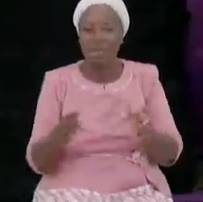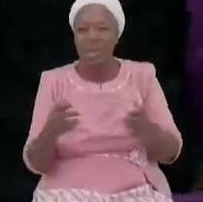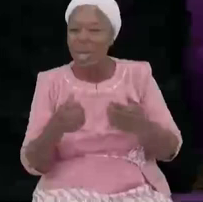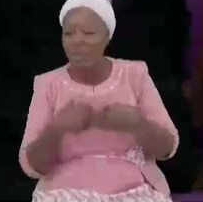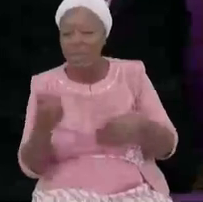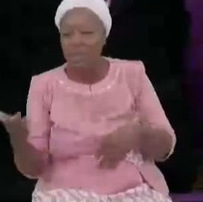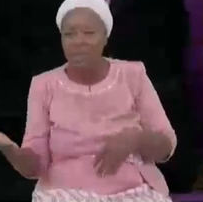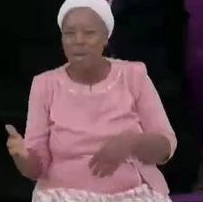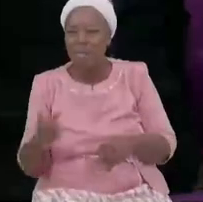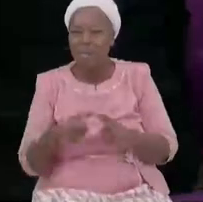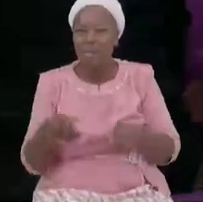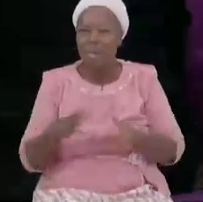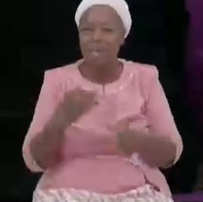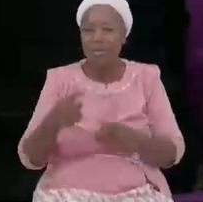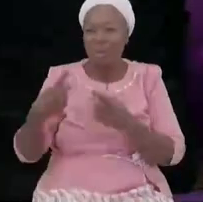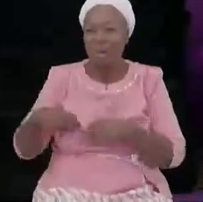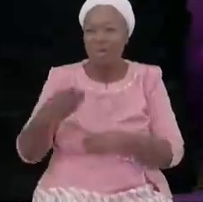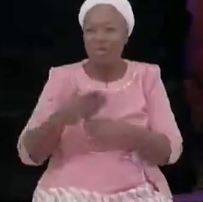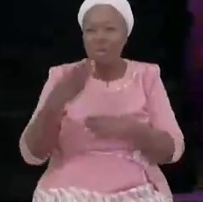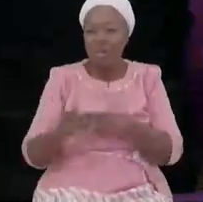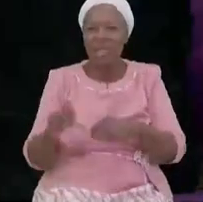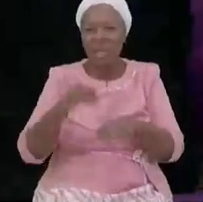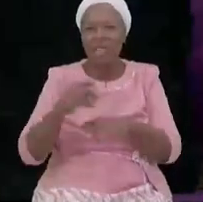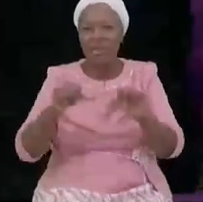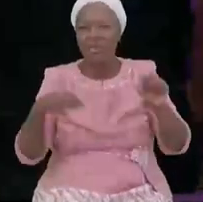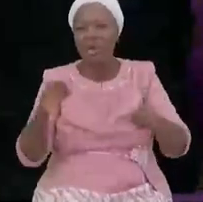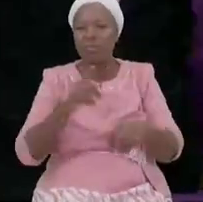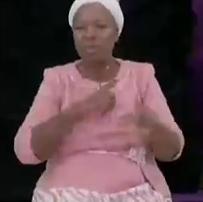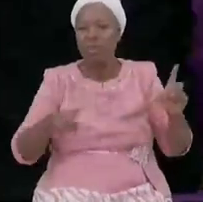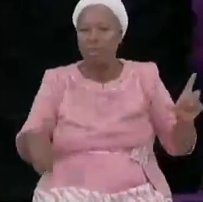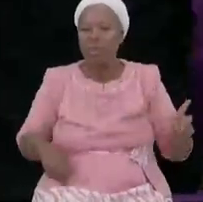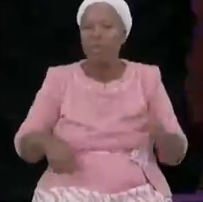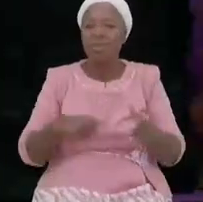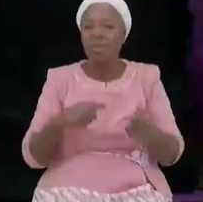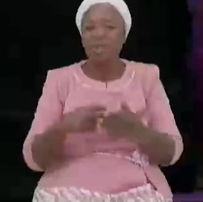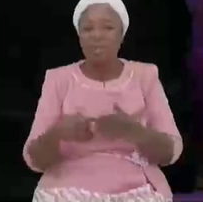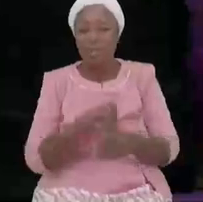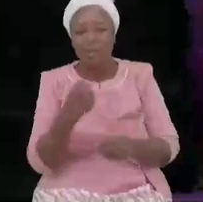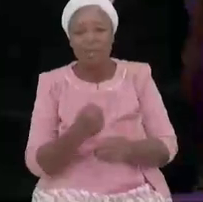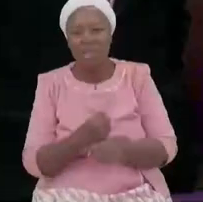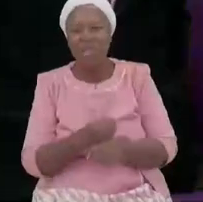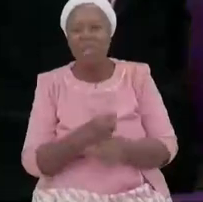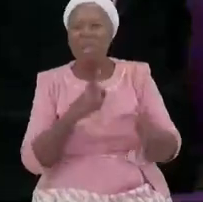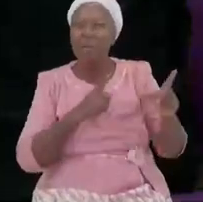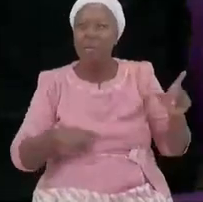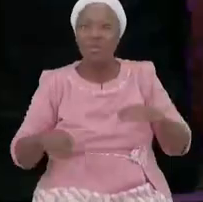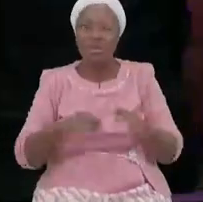soit totalement sur l'autel du Seigneur. Cette nouvelle année, Seigneur, fais-le.